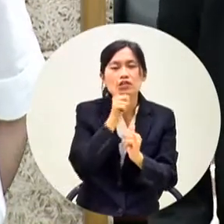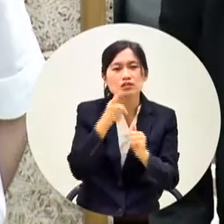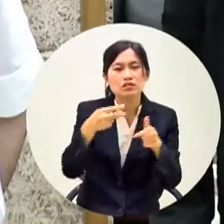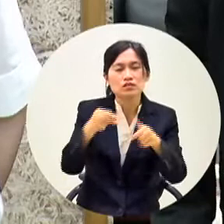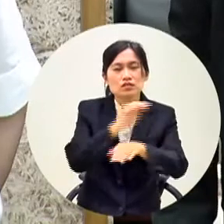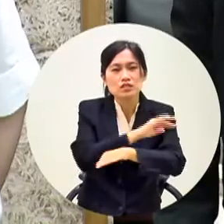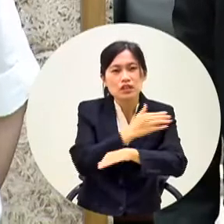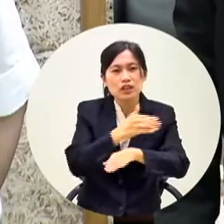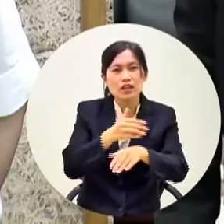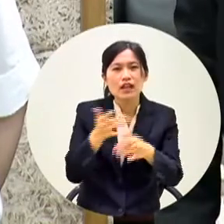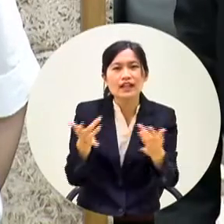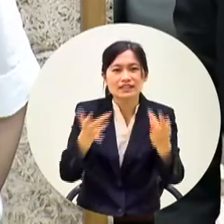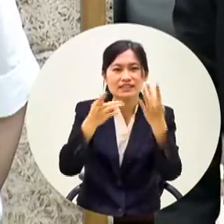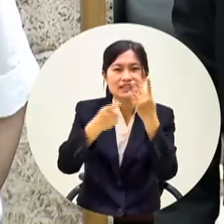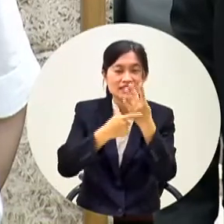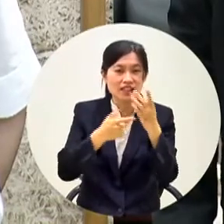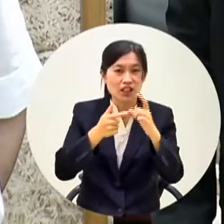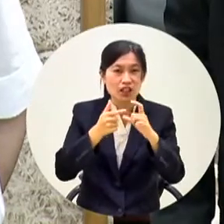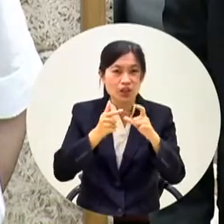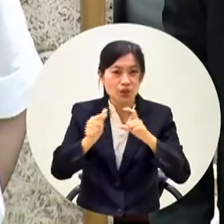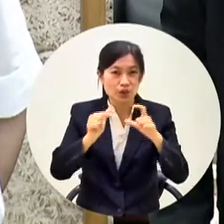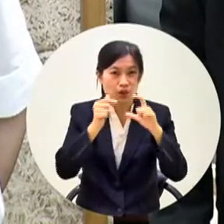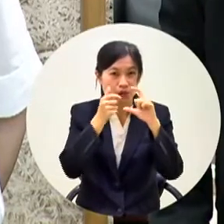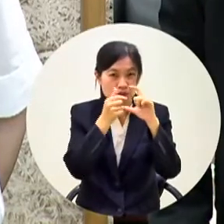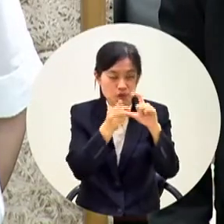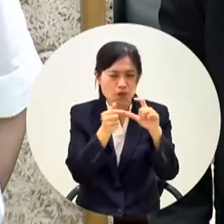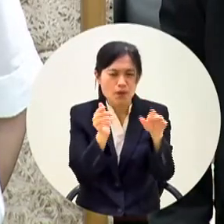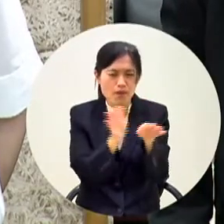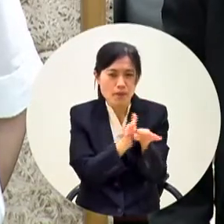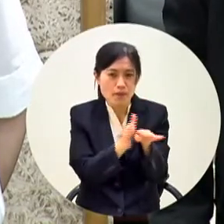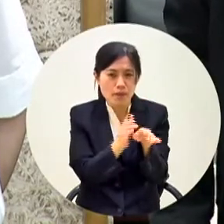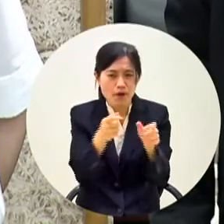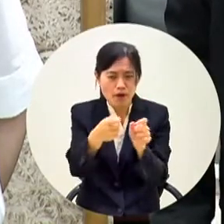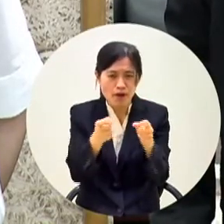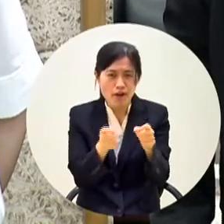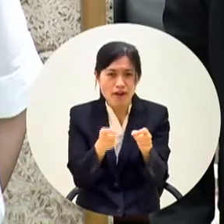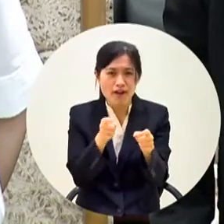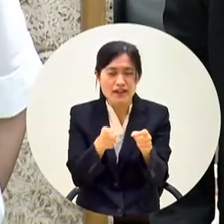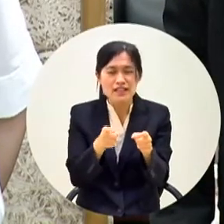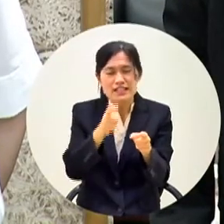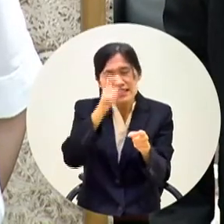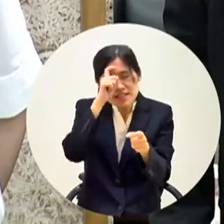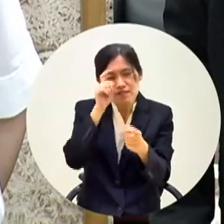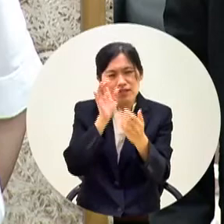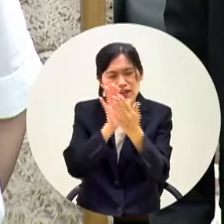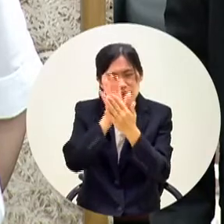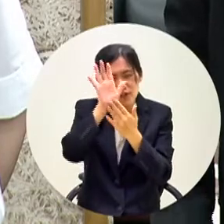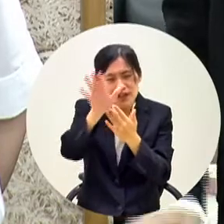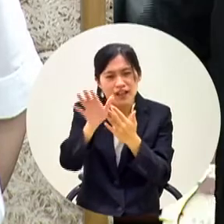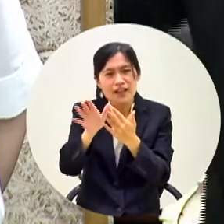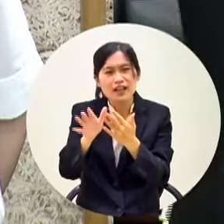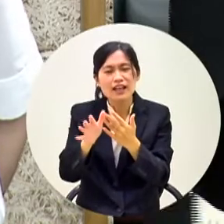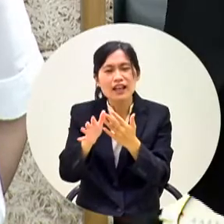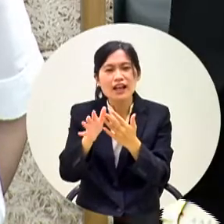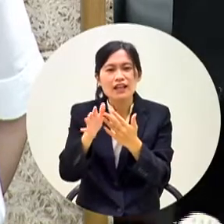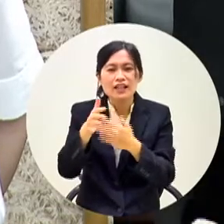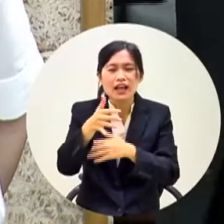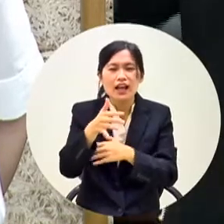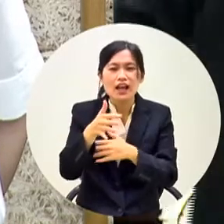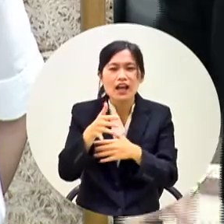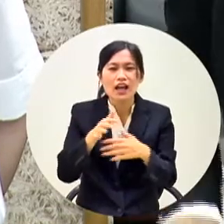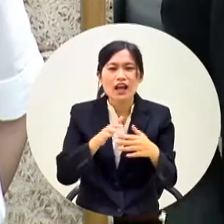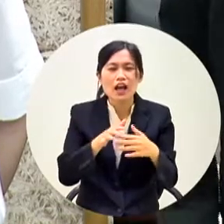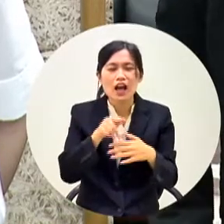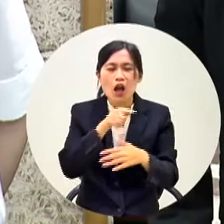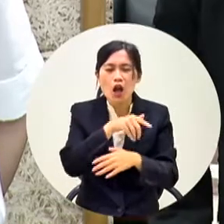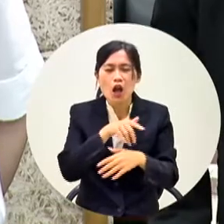尔，哦，让这个进驻这个厂商甲甚至员工，这对这个所在嘛